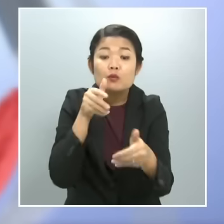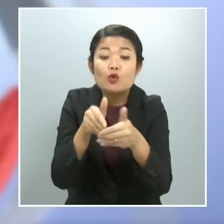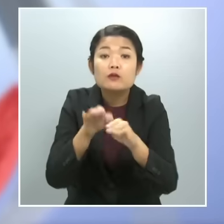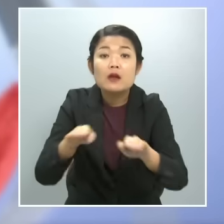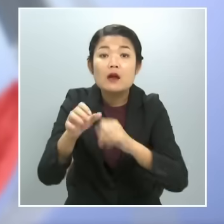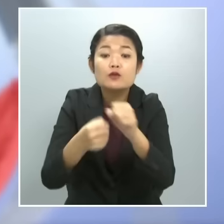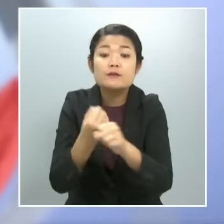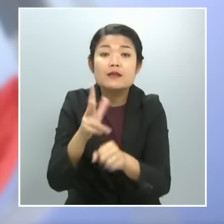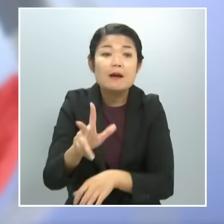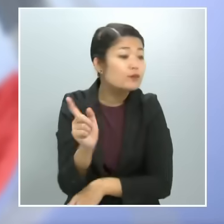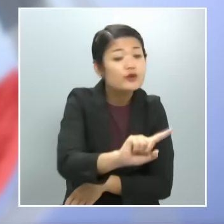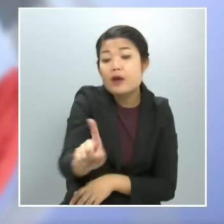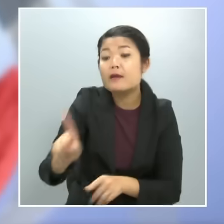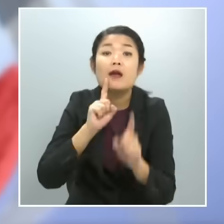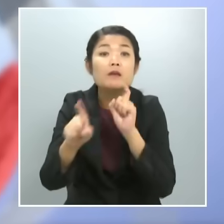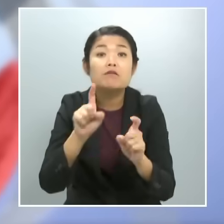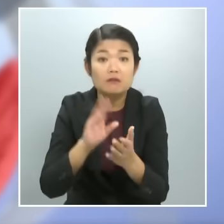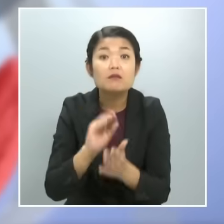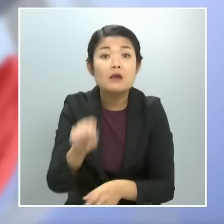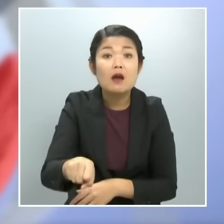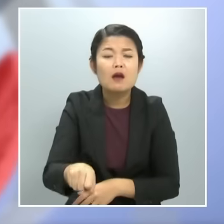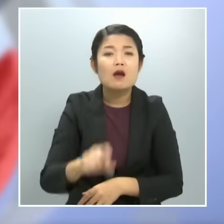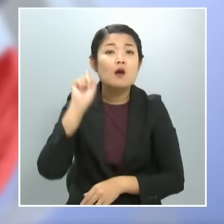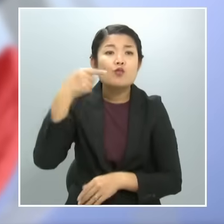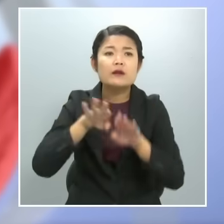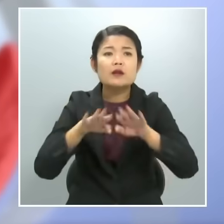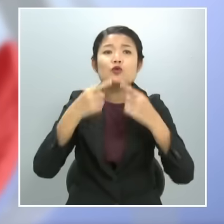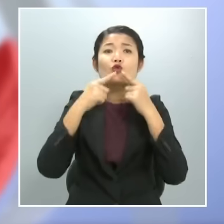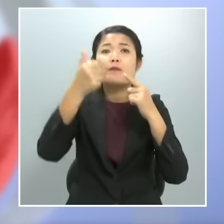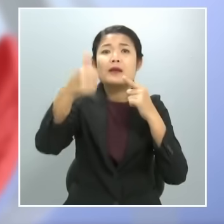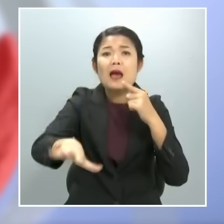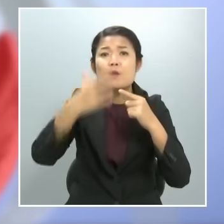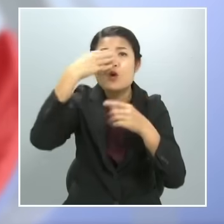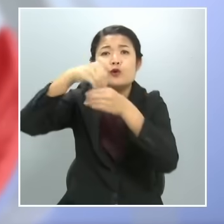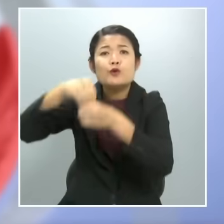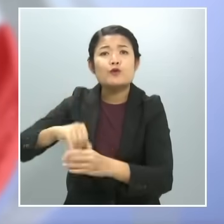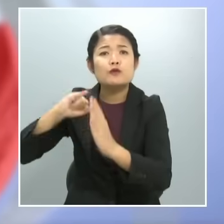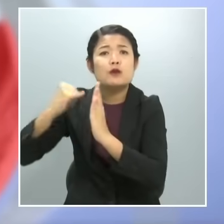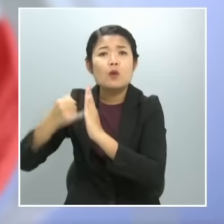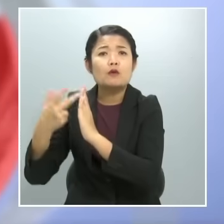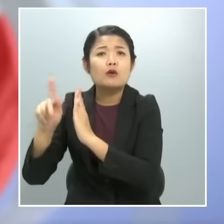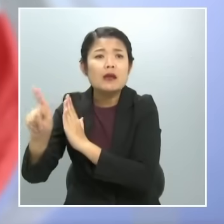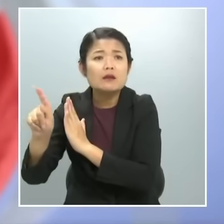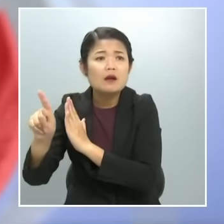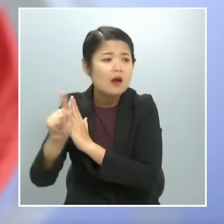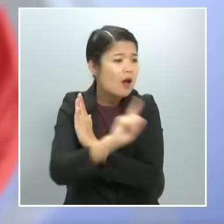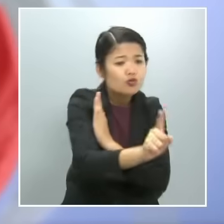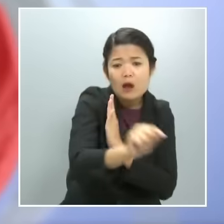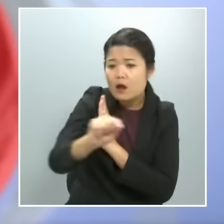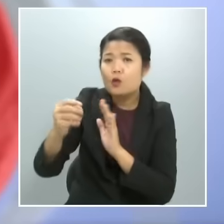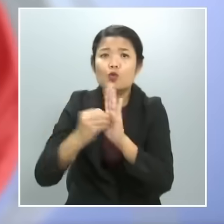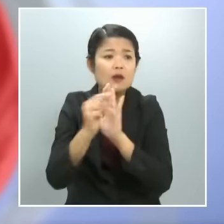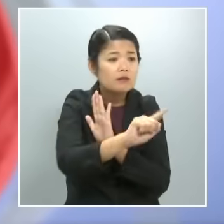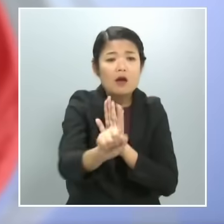เอ้ยไปอยู่ตรงไหนอย่างเงี้ยเหรอซึ่งเด็กก็ตอบไม่ได้หรเด็กก็จะไปตอบได้ไงเค้าอยู่ขอนแก่นค่ะจะไปรู้ได้ยังไง